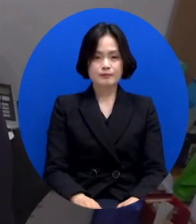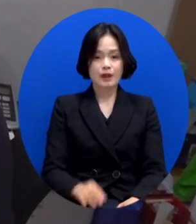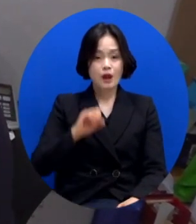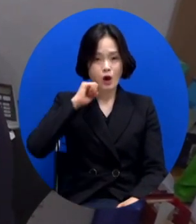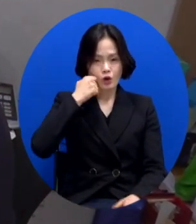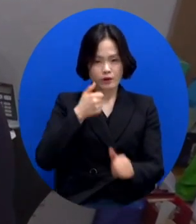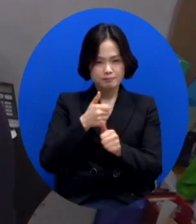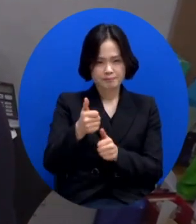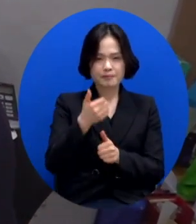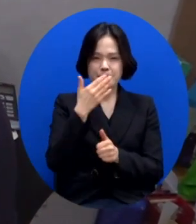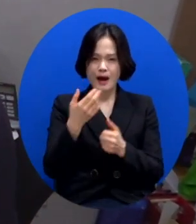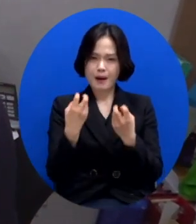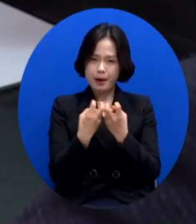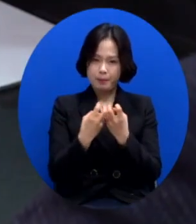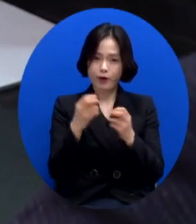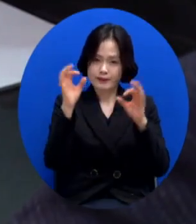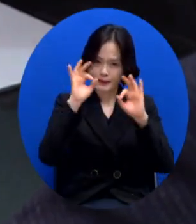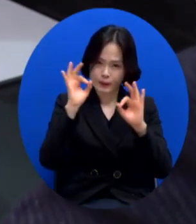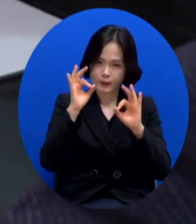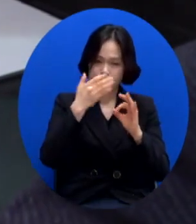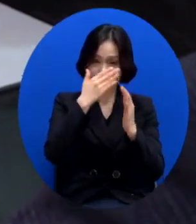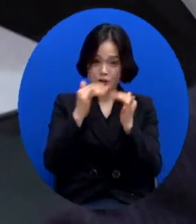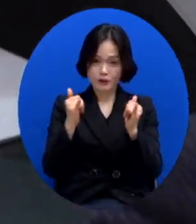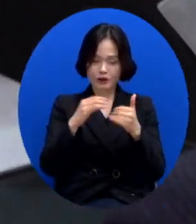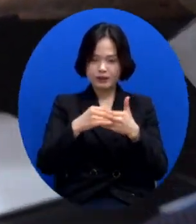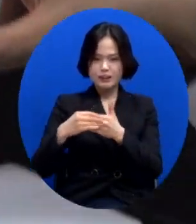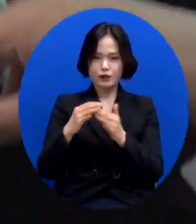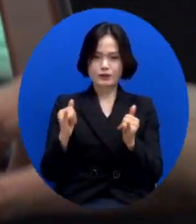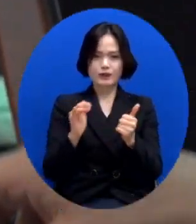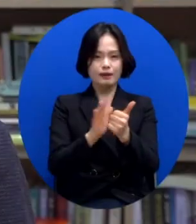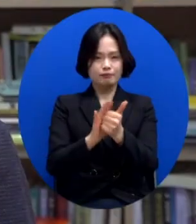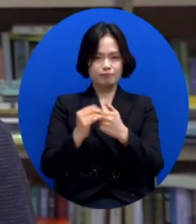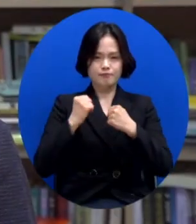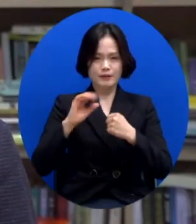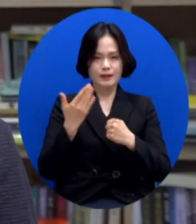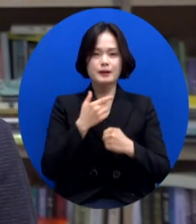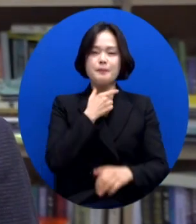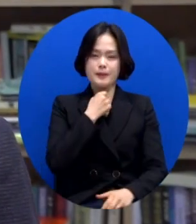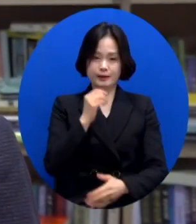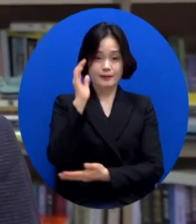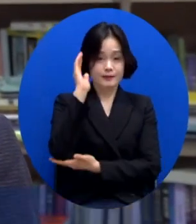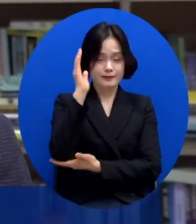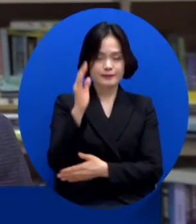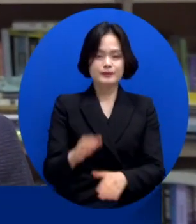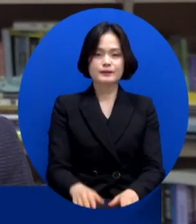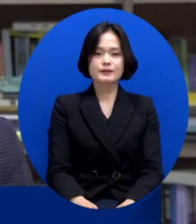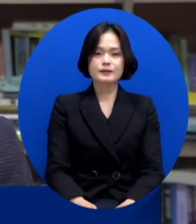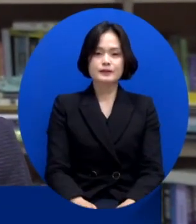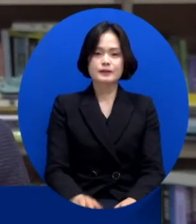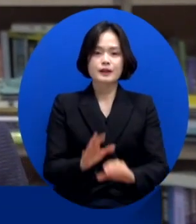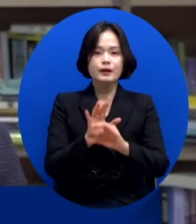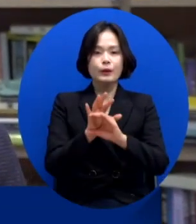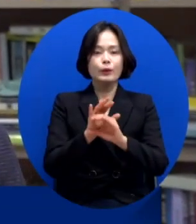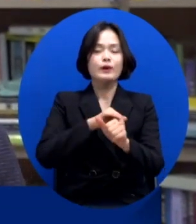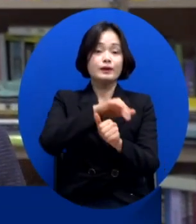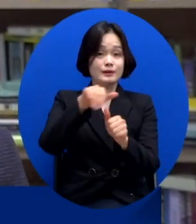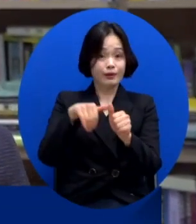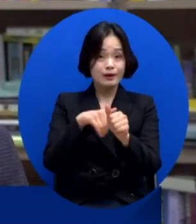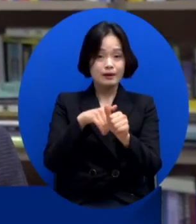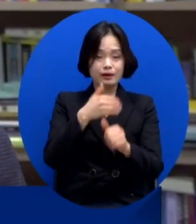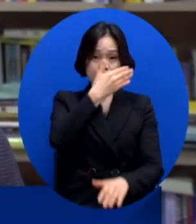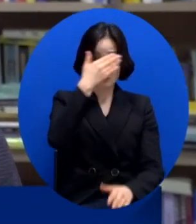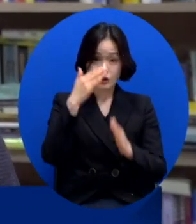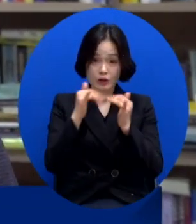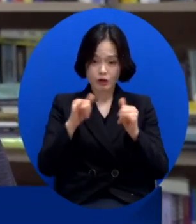청년 리더들에게 위로와 힘이 되길 바란다 고 말했습니다 코로나 시대를 맞이해서 우리 청년 사역 이